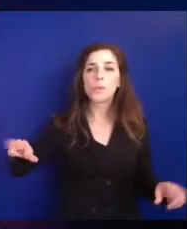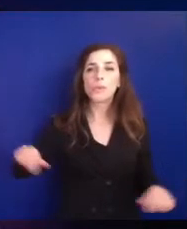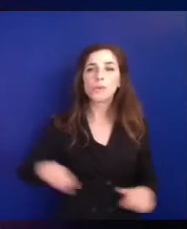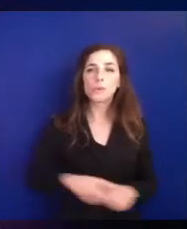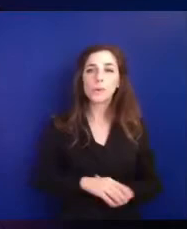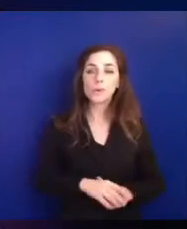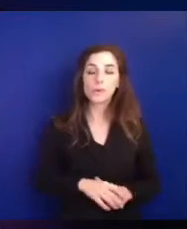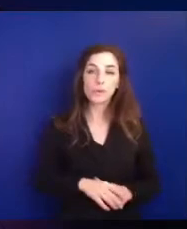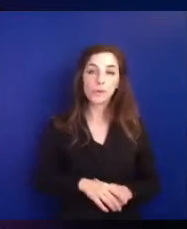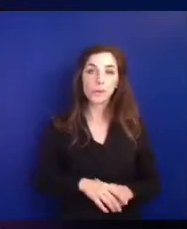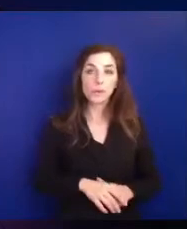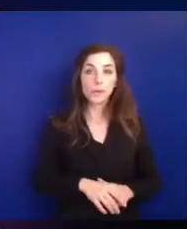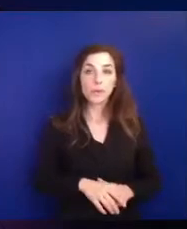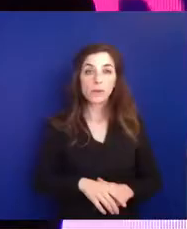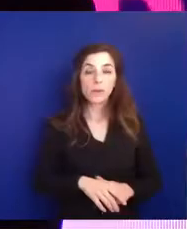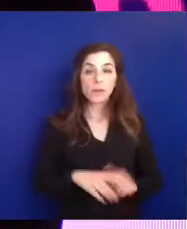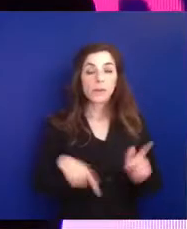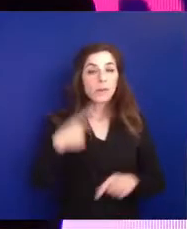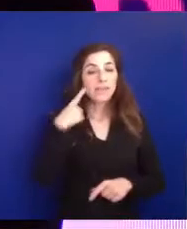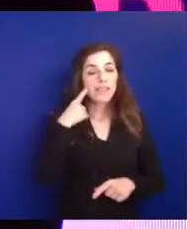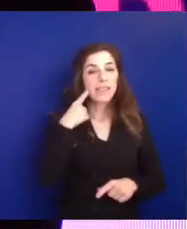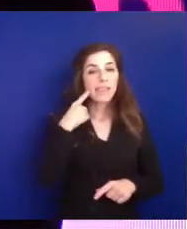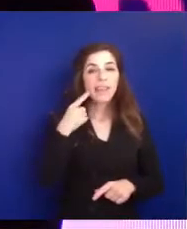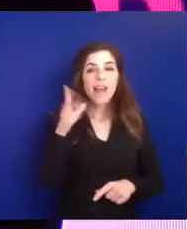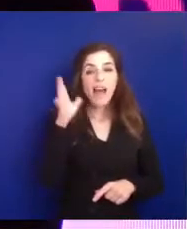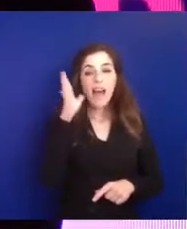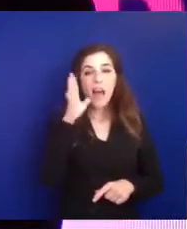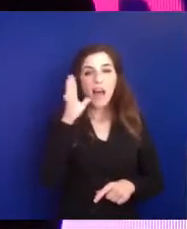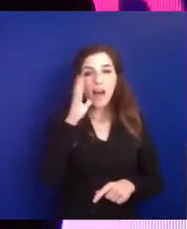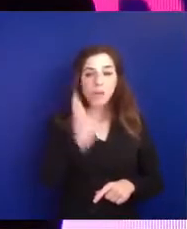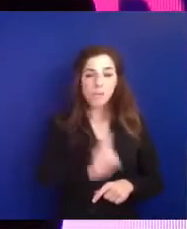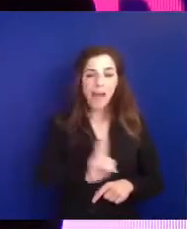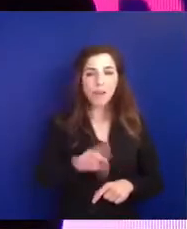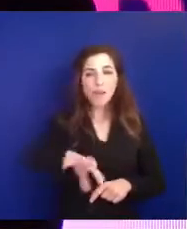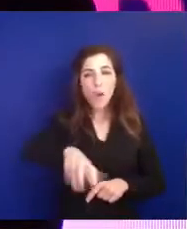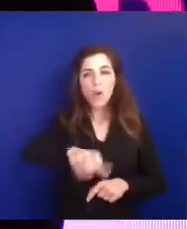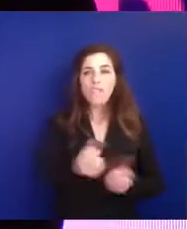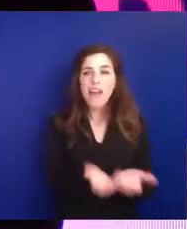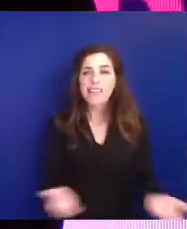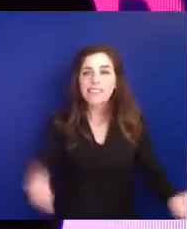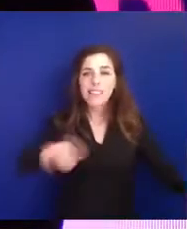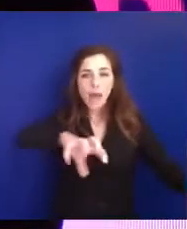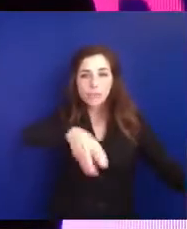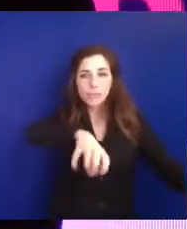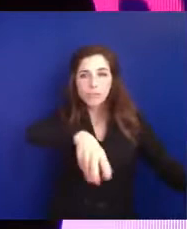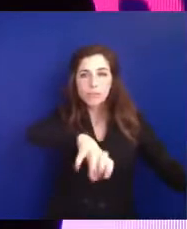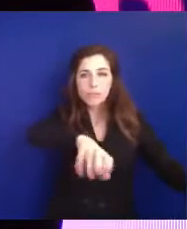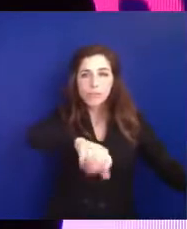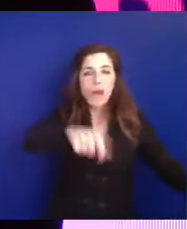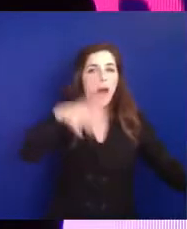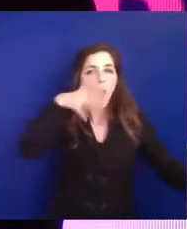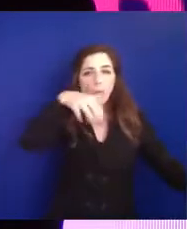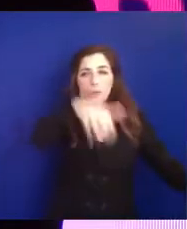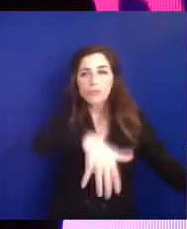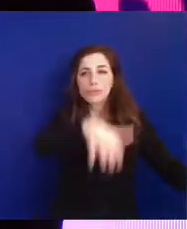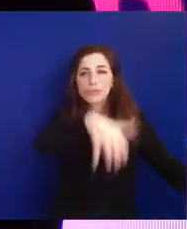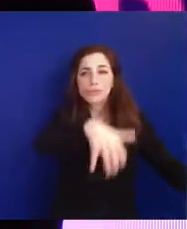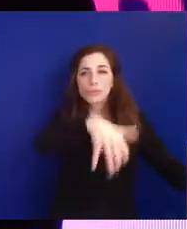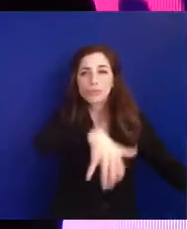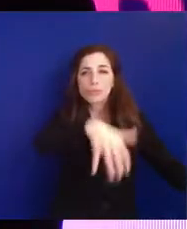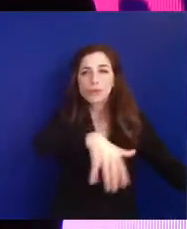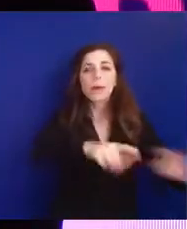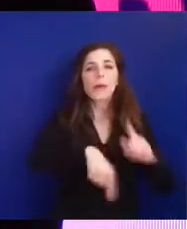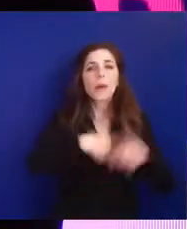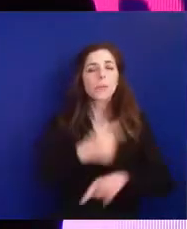poi senti aprire il rubinetto della vasca da bagno e immediatamente dopo averti i suoni emessi da una persona la cui